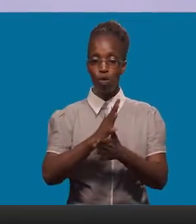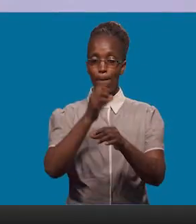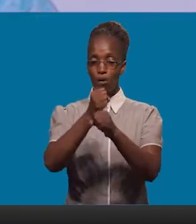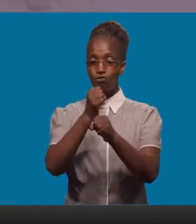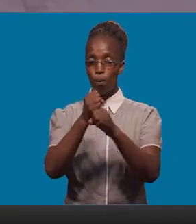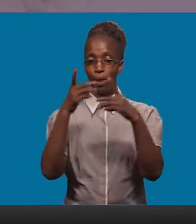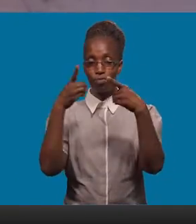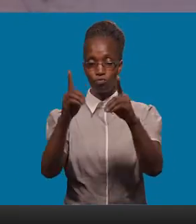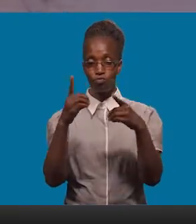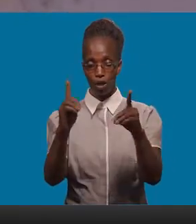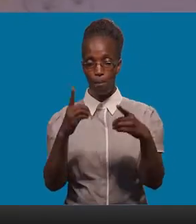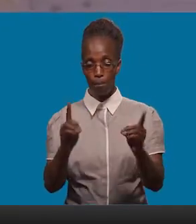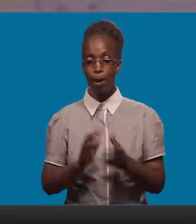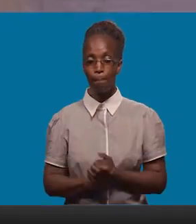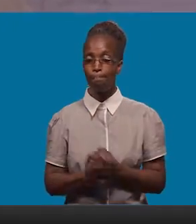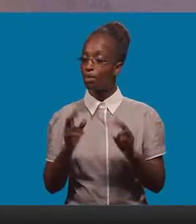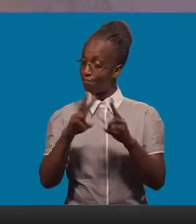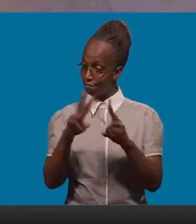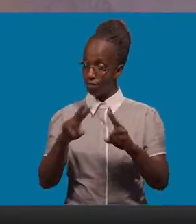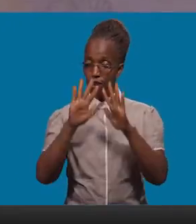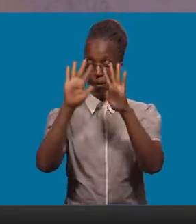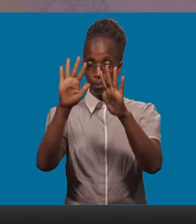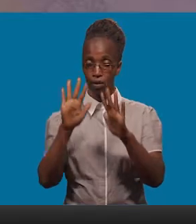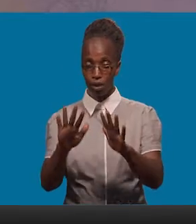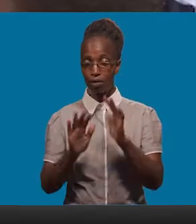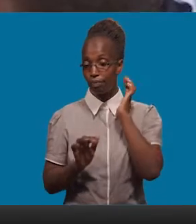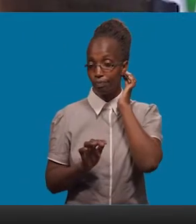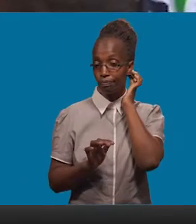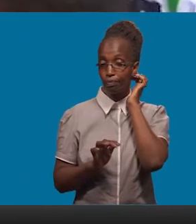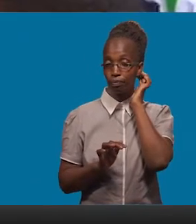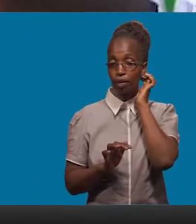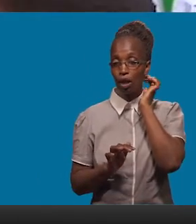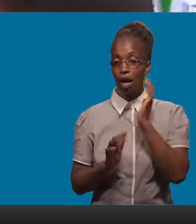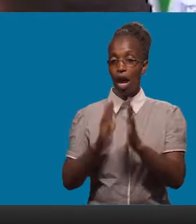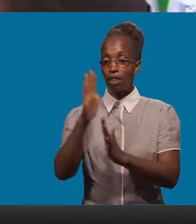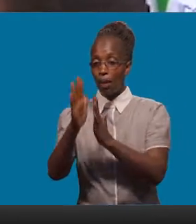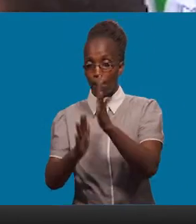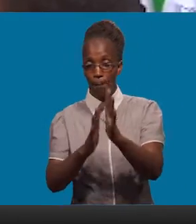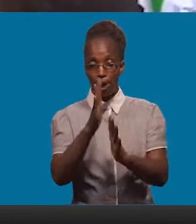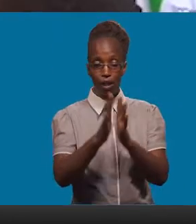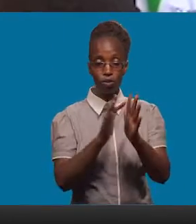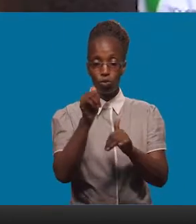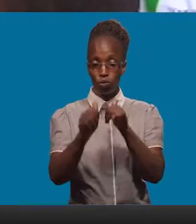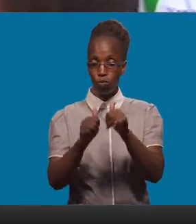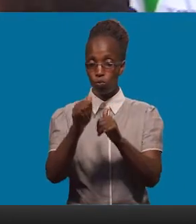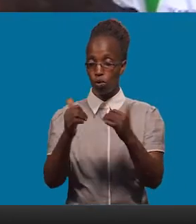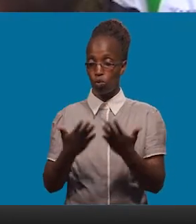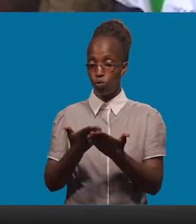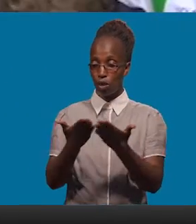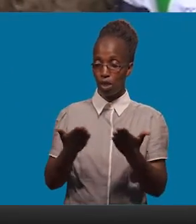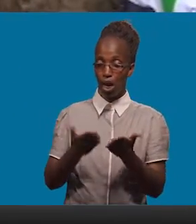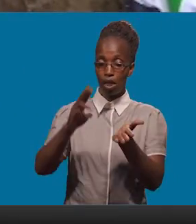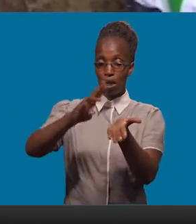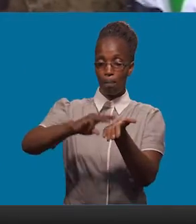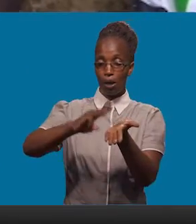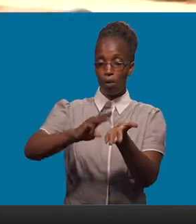Haya ni muhimu sana. Katika hafla iliyoandaliwa katika mji wa Kehancha kaunti ya Migori, mkurugenzi